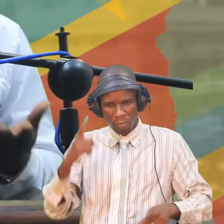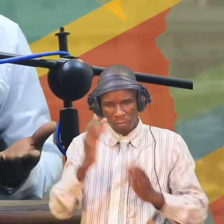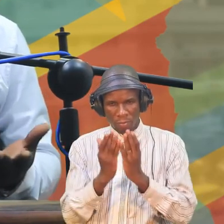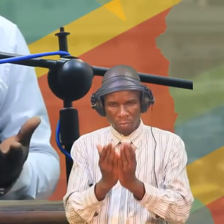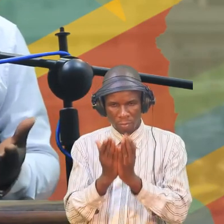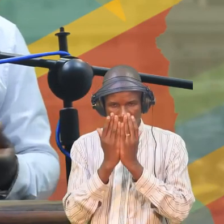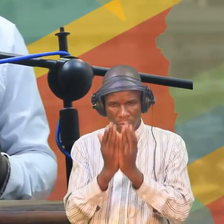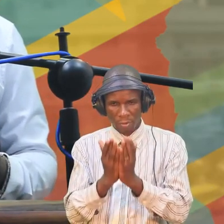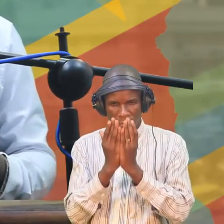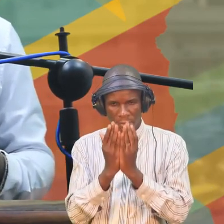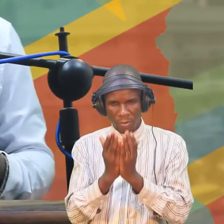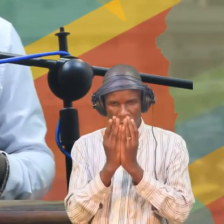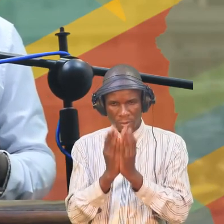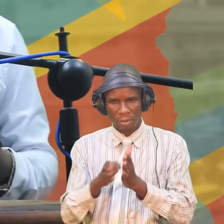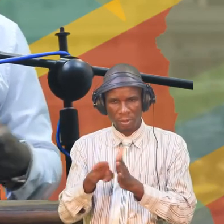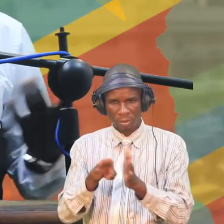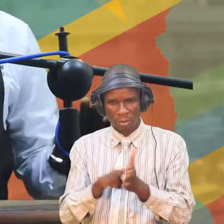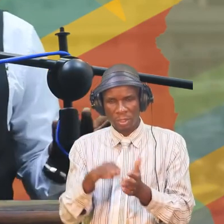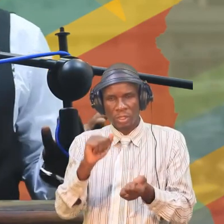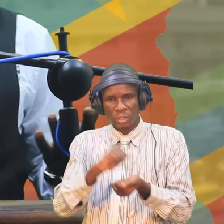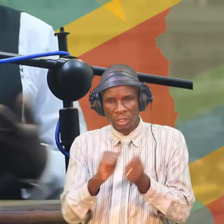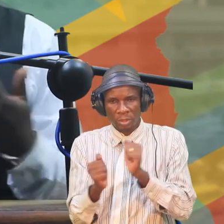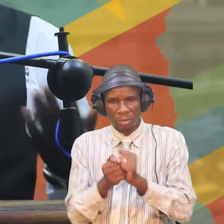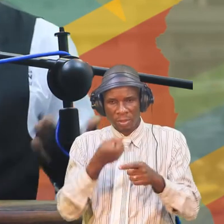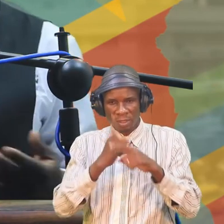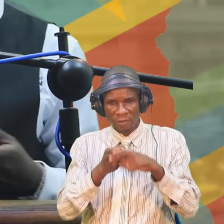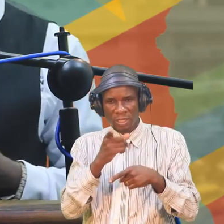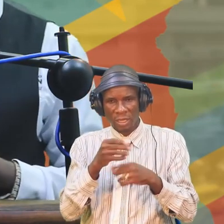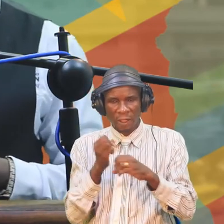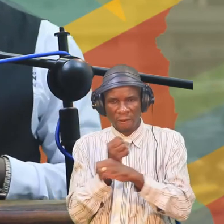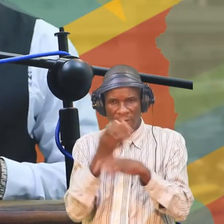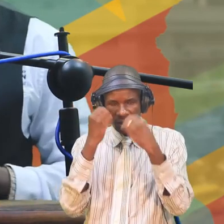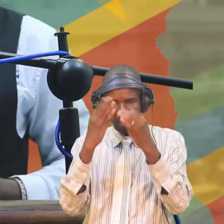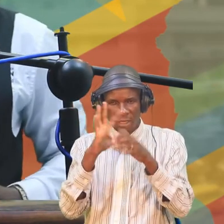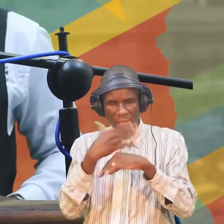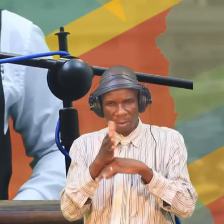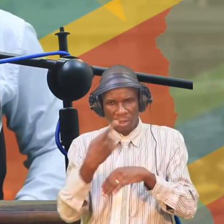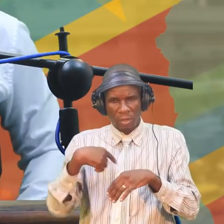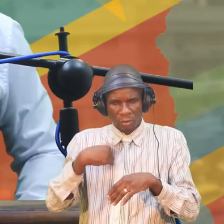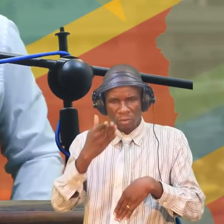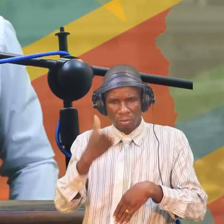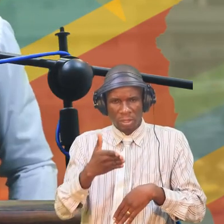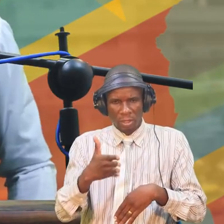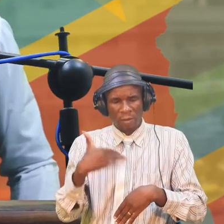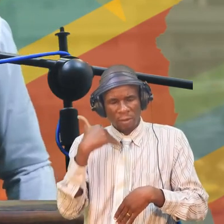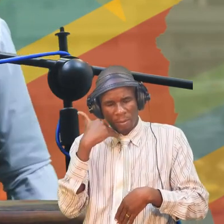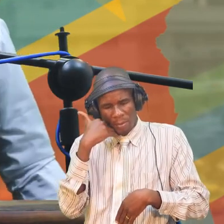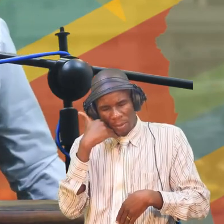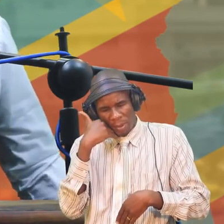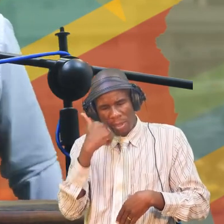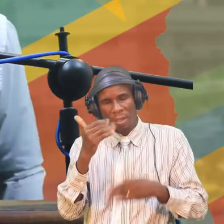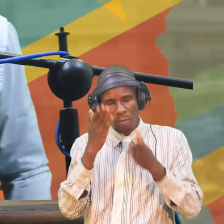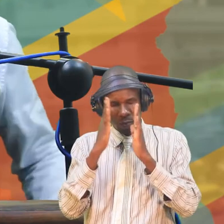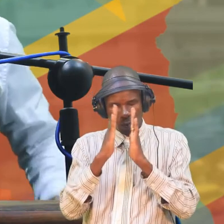www.plusquevainqueur.org pour les études bibliques. Ili uweze kufata masomo ya Biblia na mahitaji yako ya maombi au